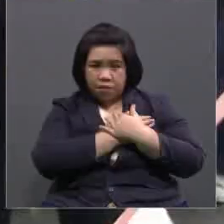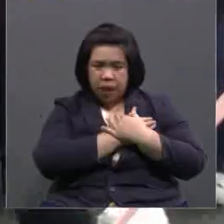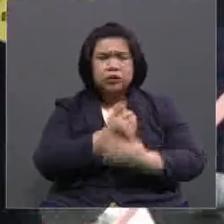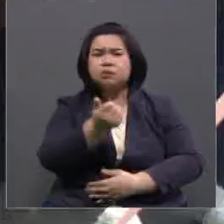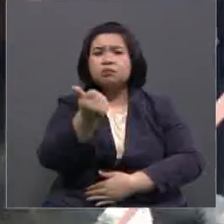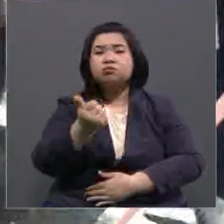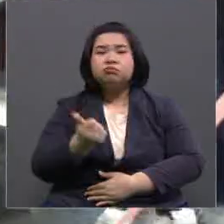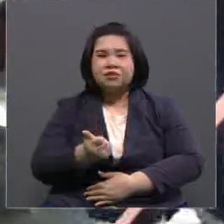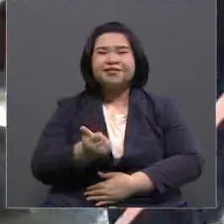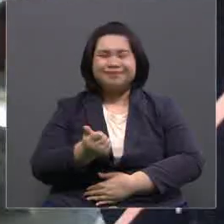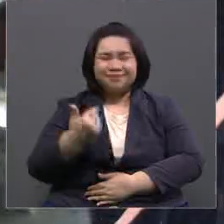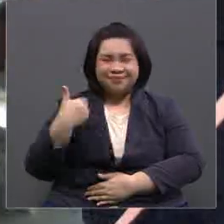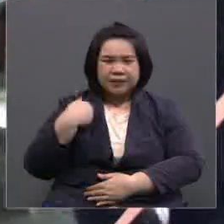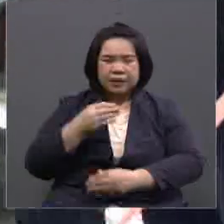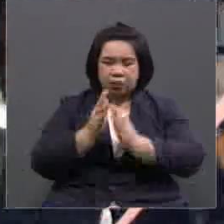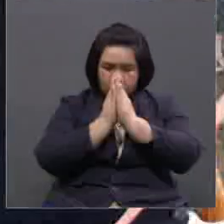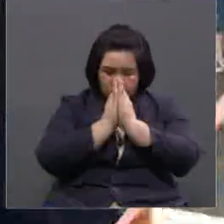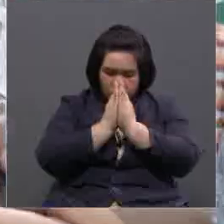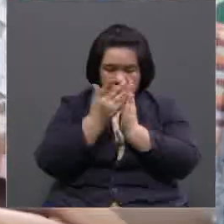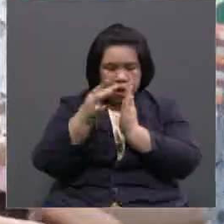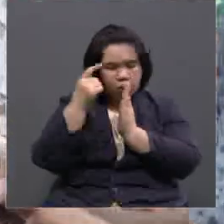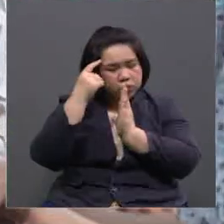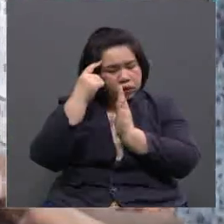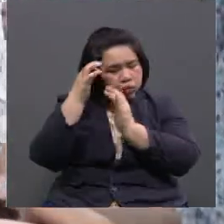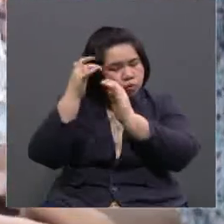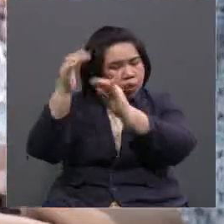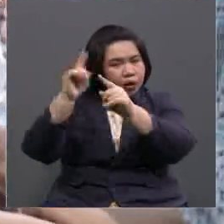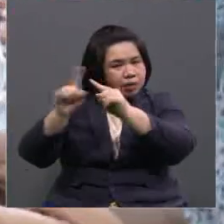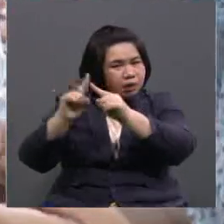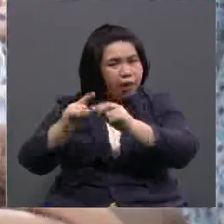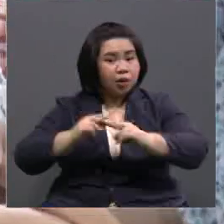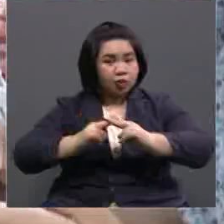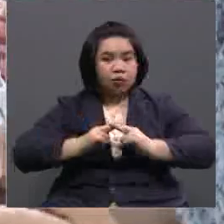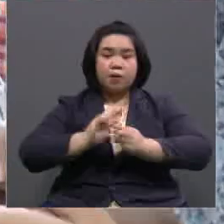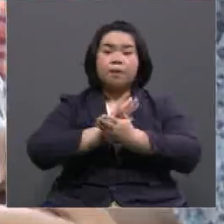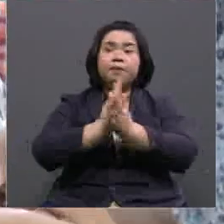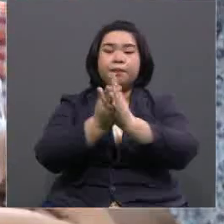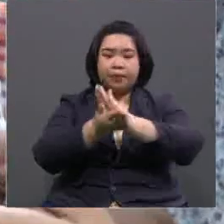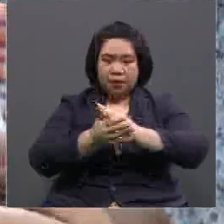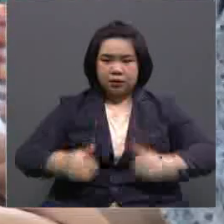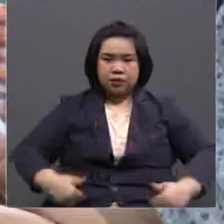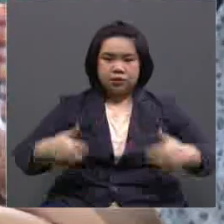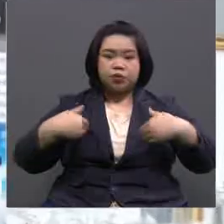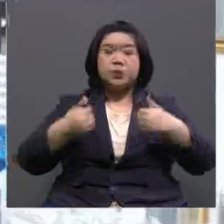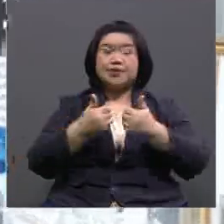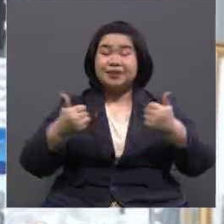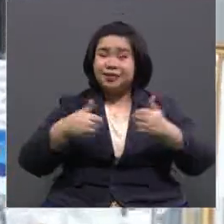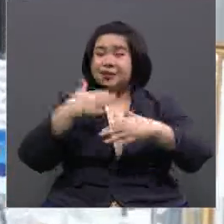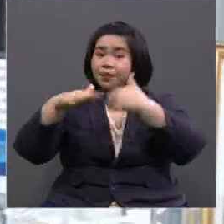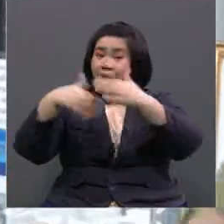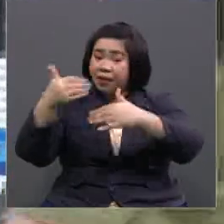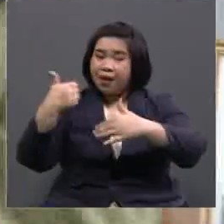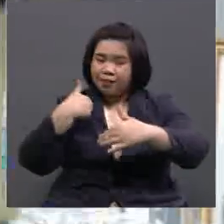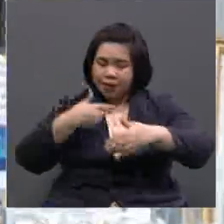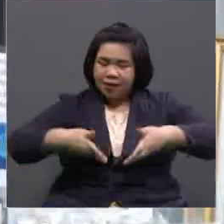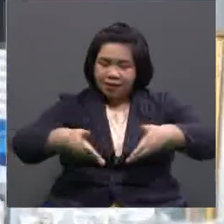อื่นๆนะคะก็มาร่วมอธิษฐานและตั้งปณิธานเปลี่ยนแปลงตนเองเพื่อความเจริญรุ่งเรืองไปตามเส้นทางสักการะ9